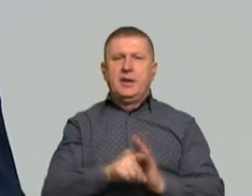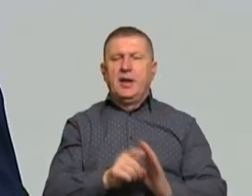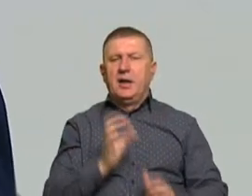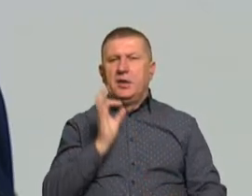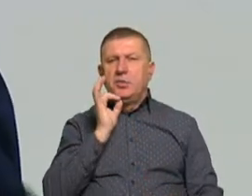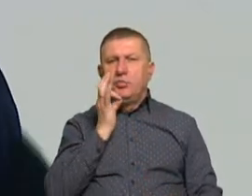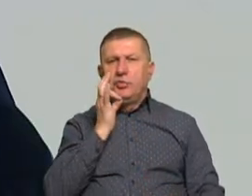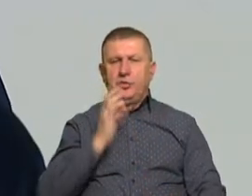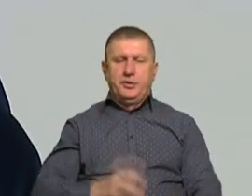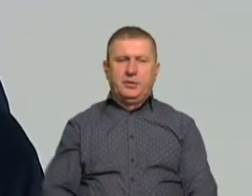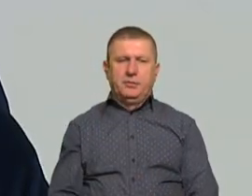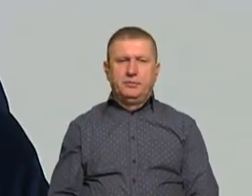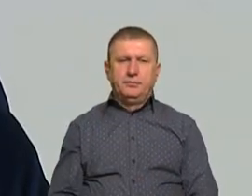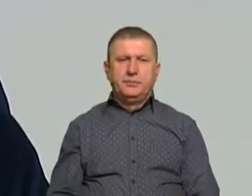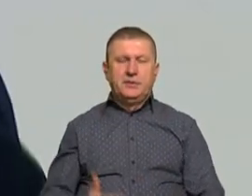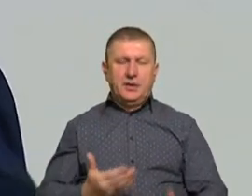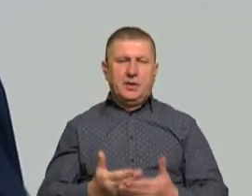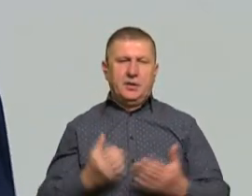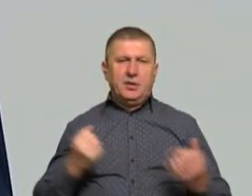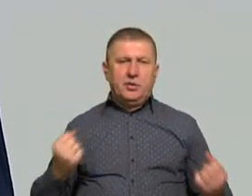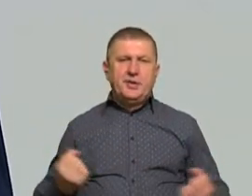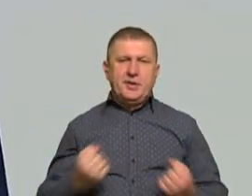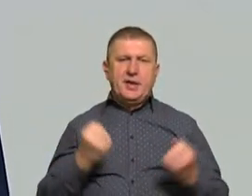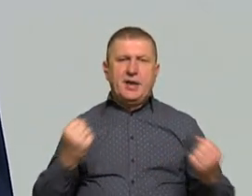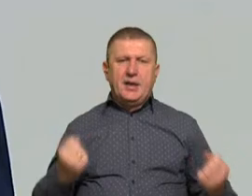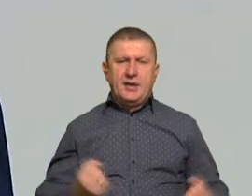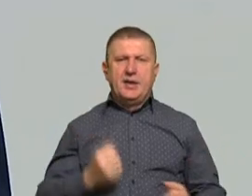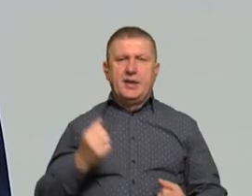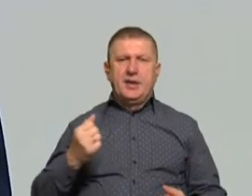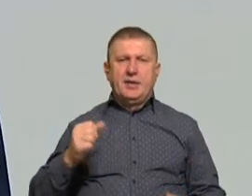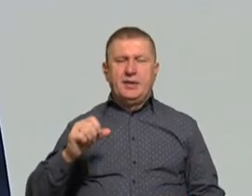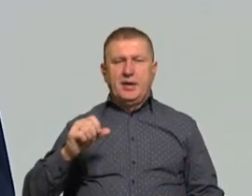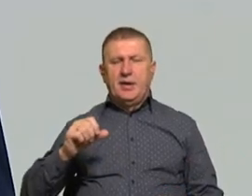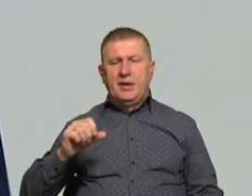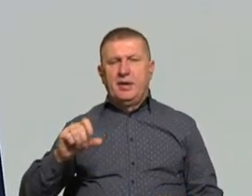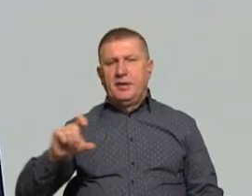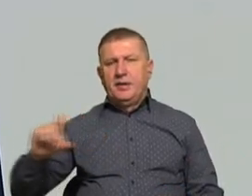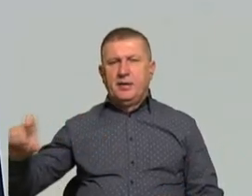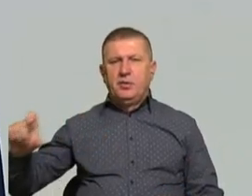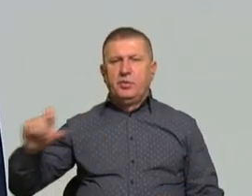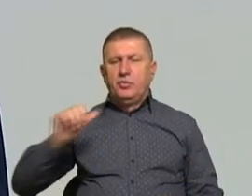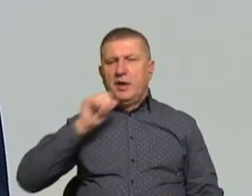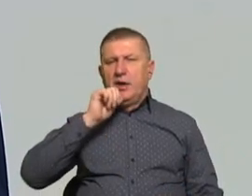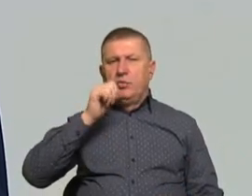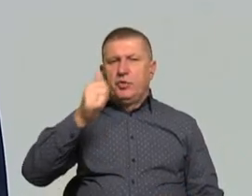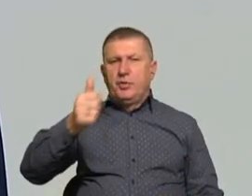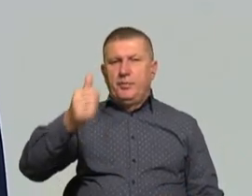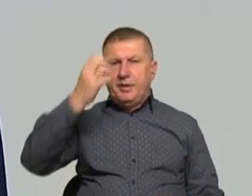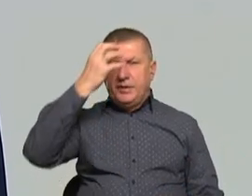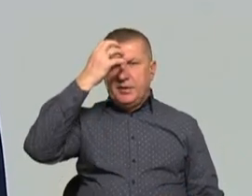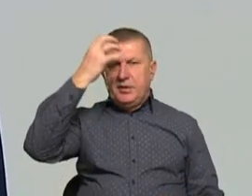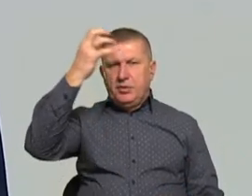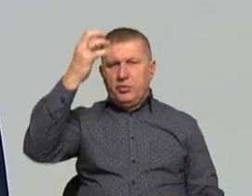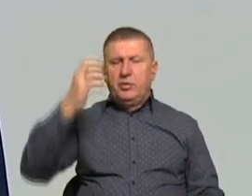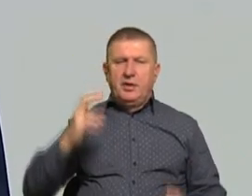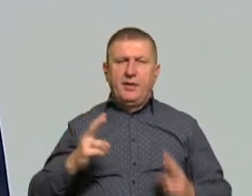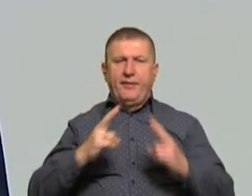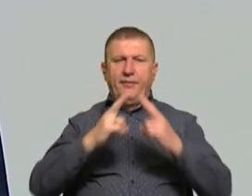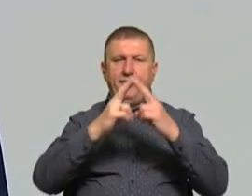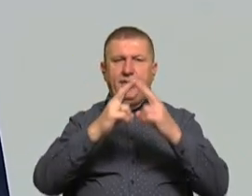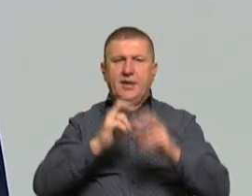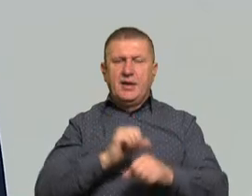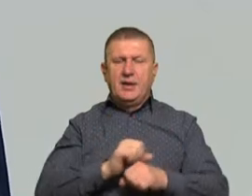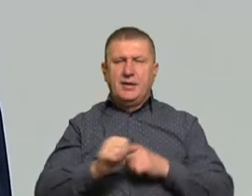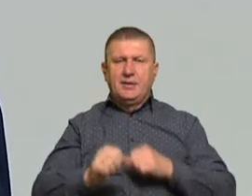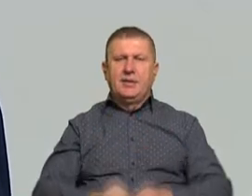nasze starania o tytuł Europejskiej Stolicy Kultury 2029, gdzie jesteśmy w finale. No ja myślę,